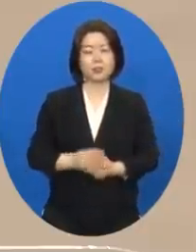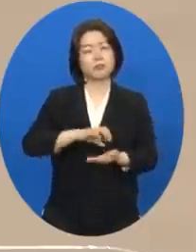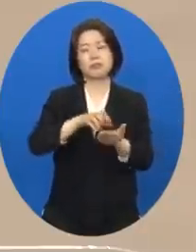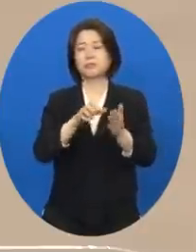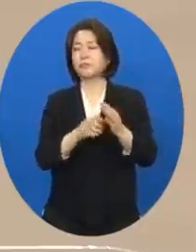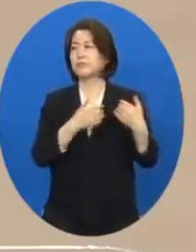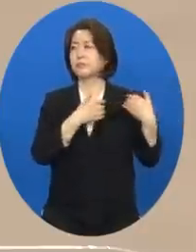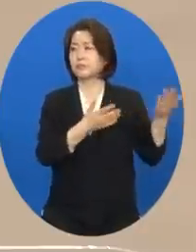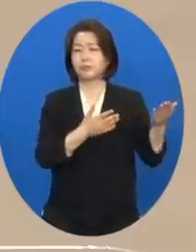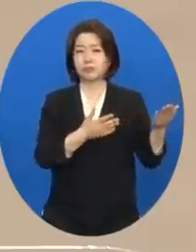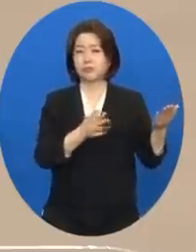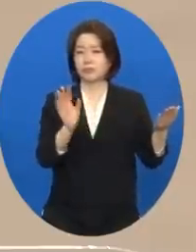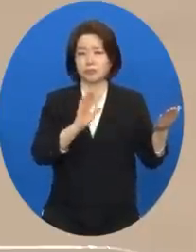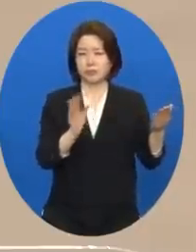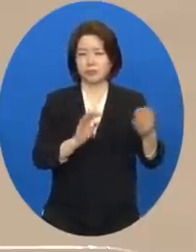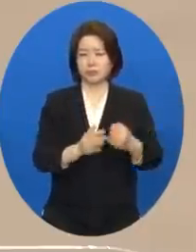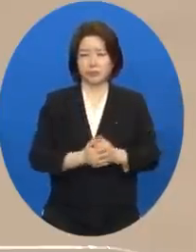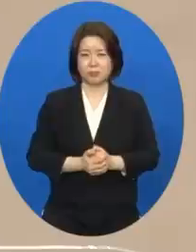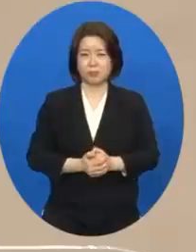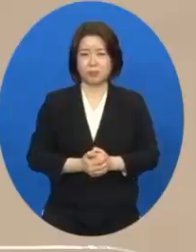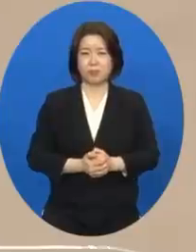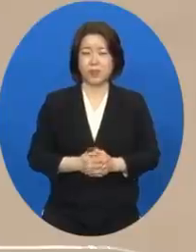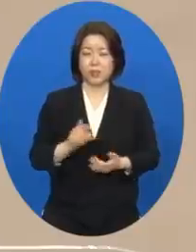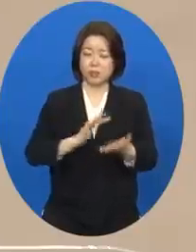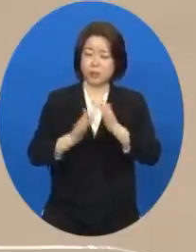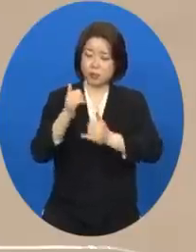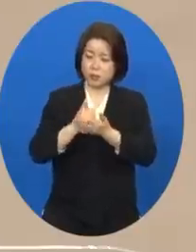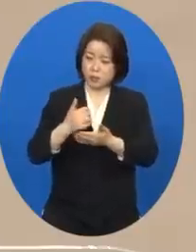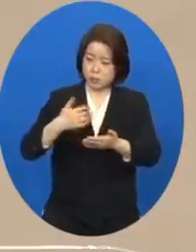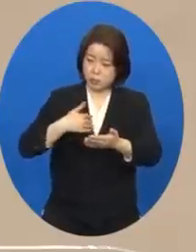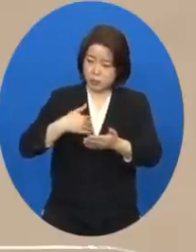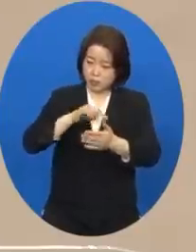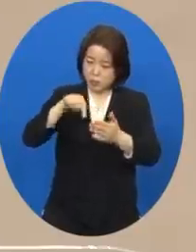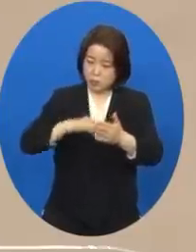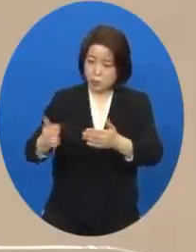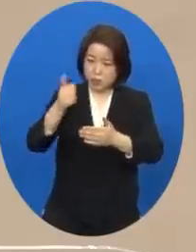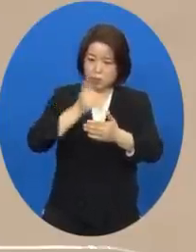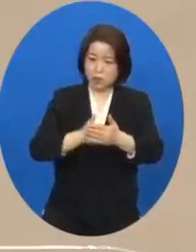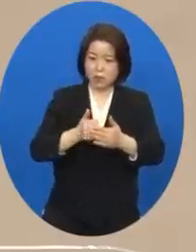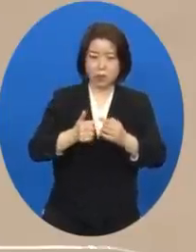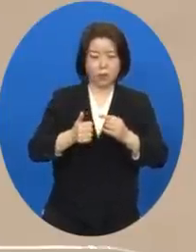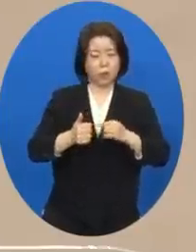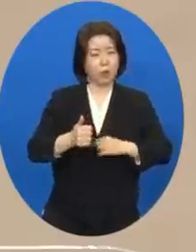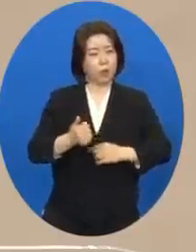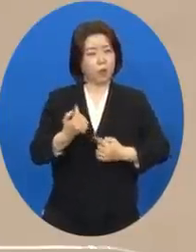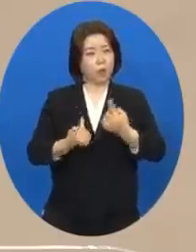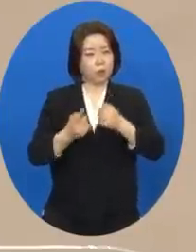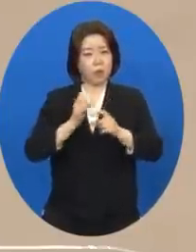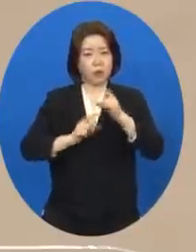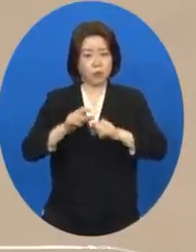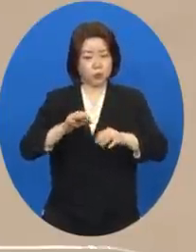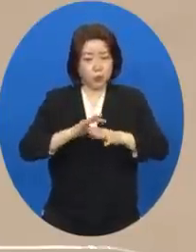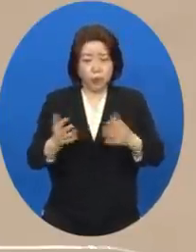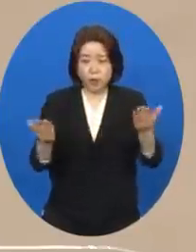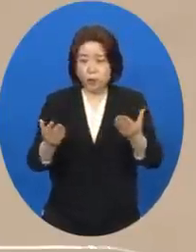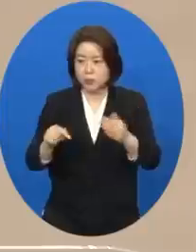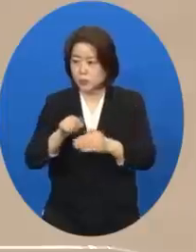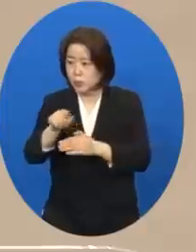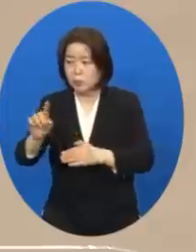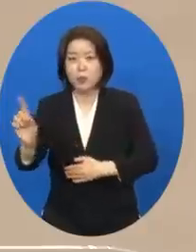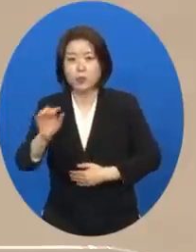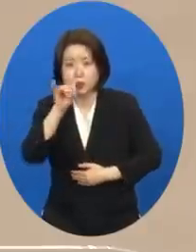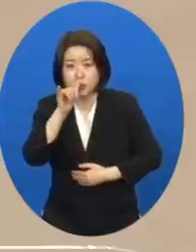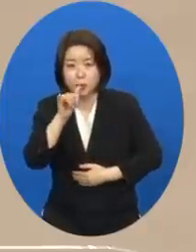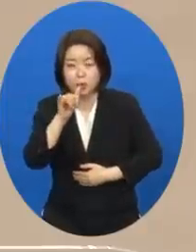넘길 문제가 따로 있지 예수님이 내 안에 계시다 이거 벗어 놀라운 일이 와 됐어요 그